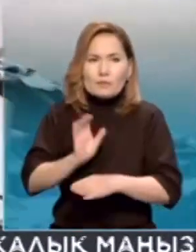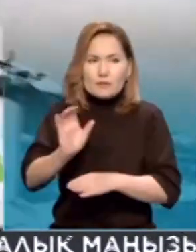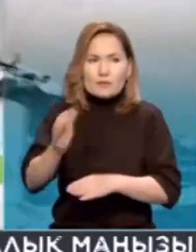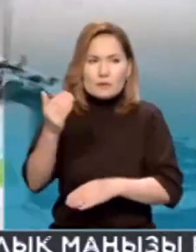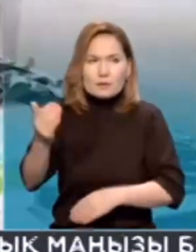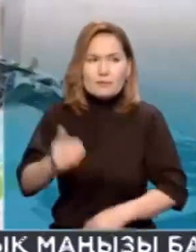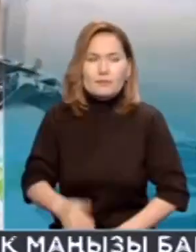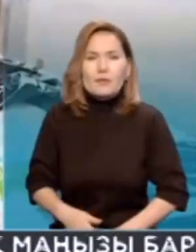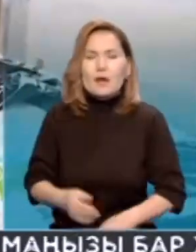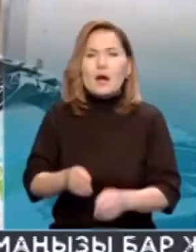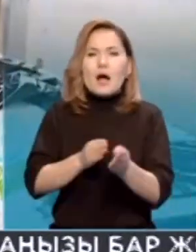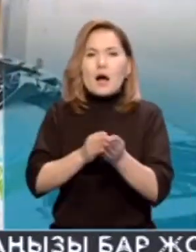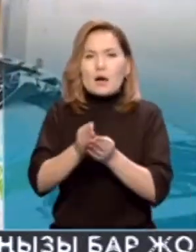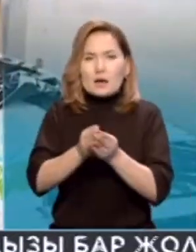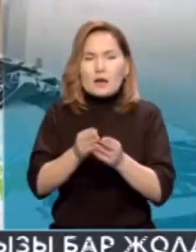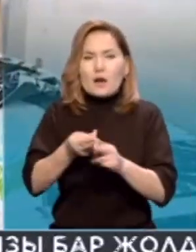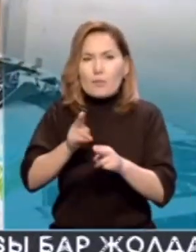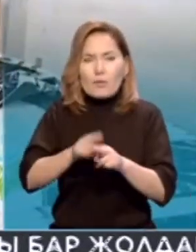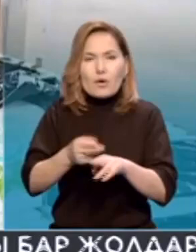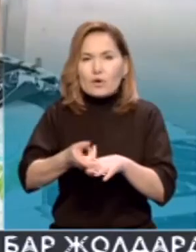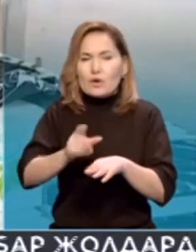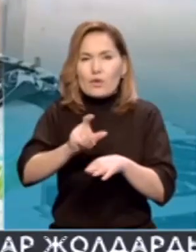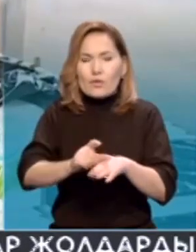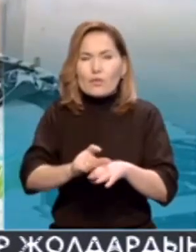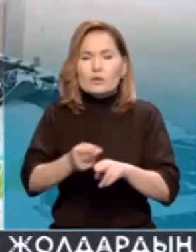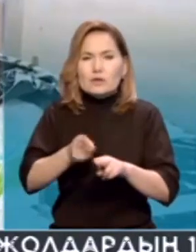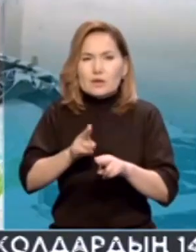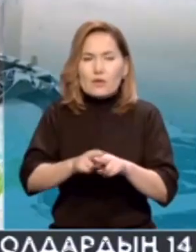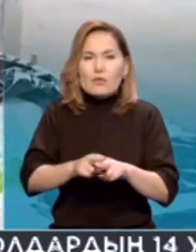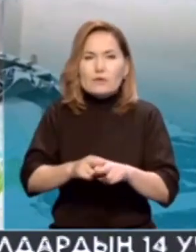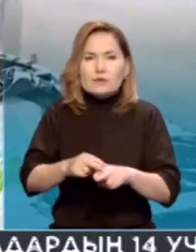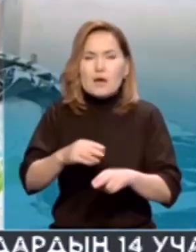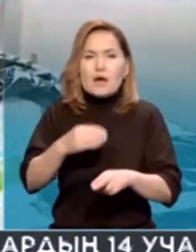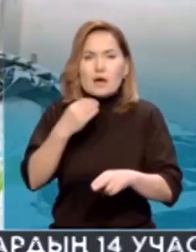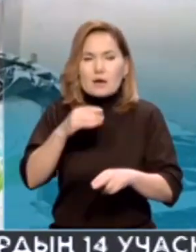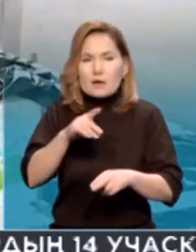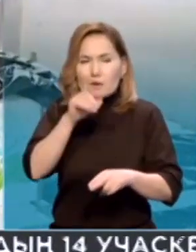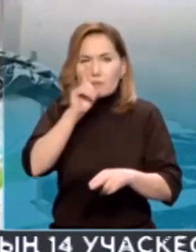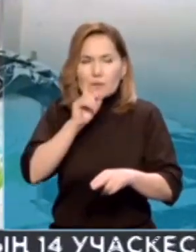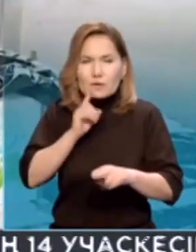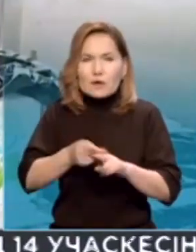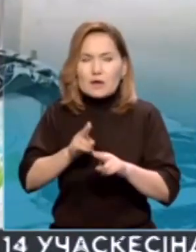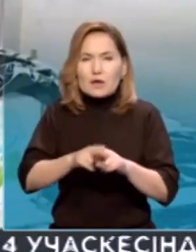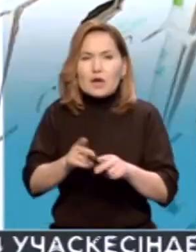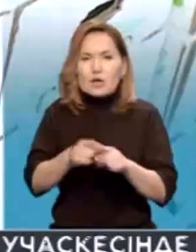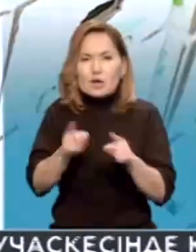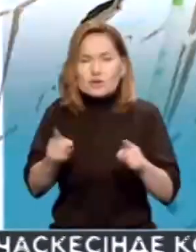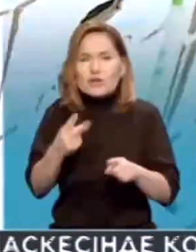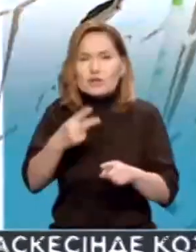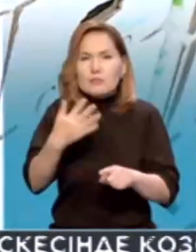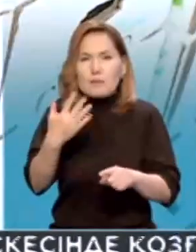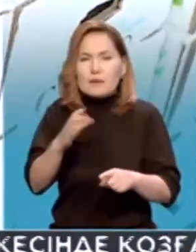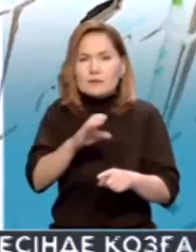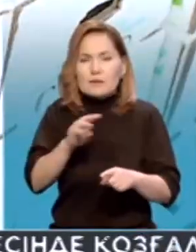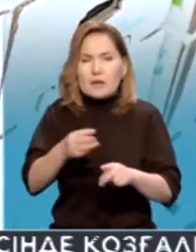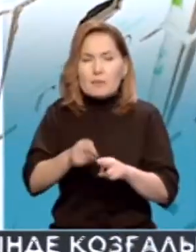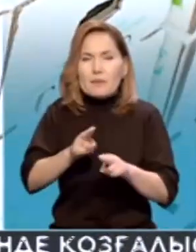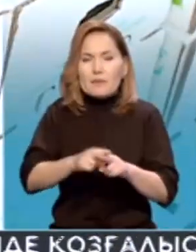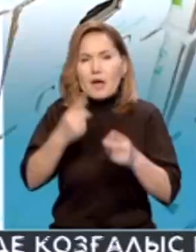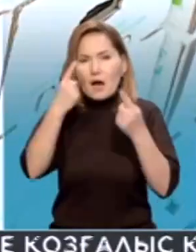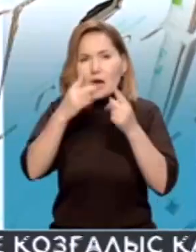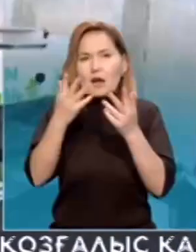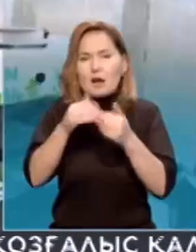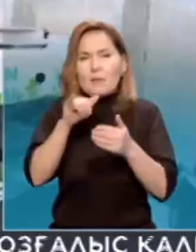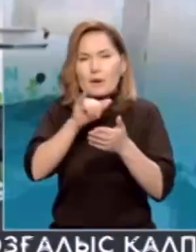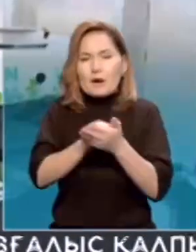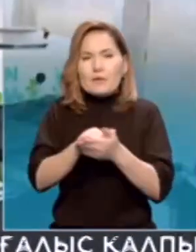сорт. Бұл қиярдың танто деп аталатын түрі. Салмағы 200 грамм болады. Ұзындығы 20-25 сантиметр. Заманауи технология көмегімен